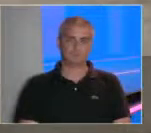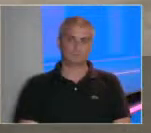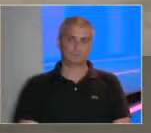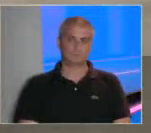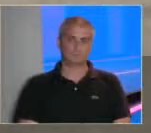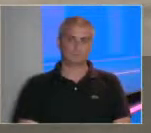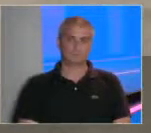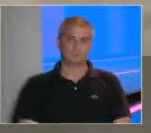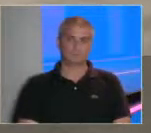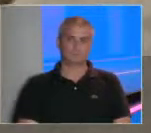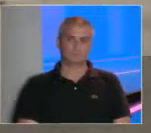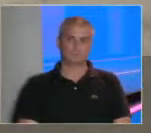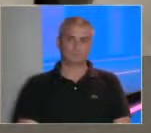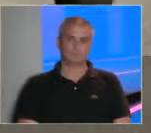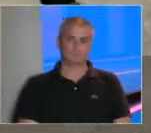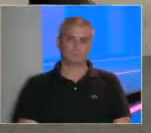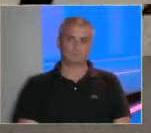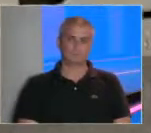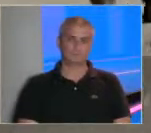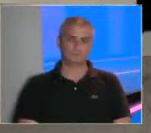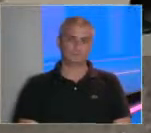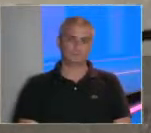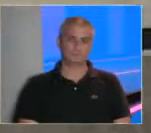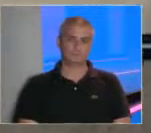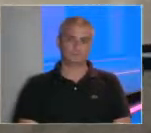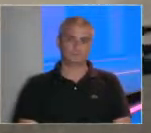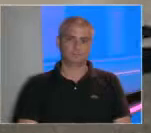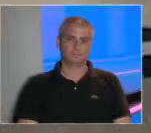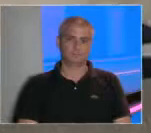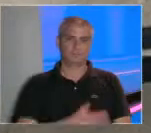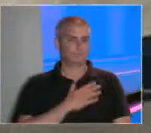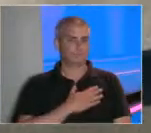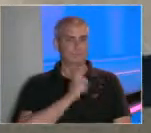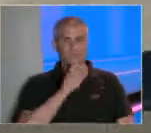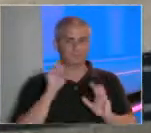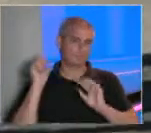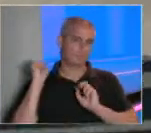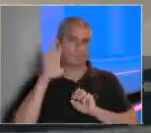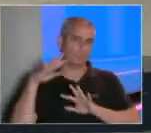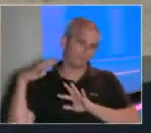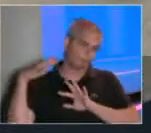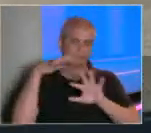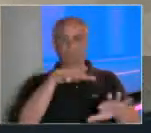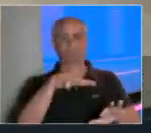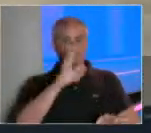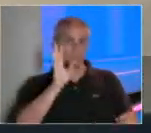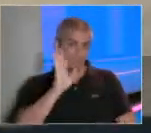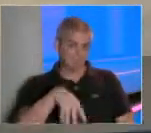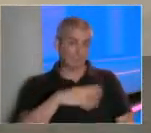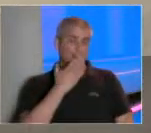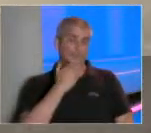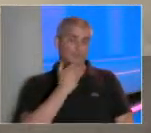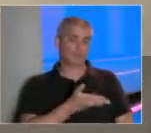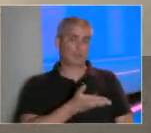שבתקופת החג, חג הפיטר, יפו נפתחה שוב, ואנשים הגיעו בהמוניהם, וגם בצד